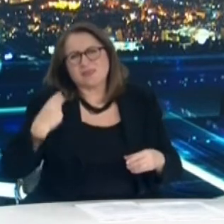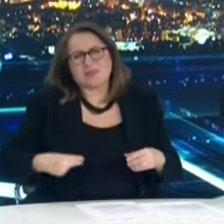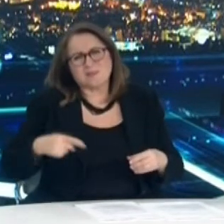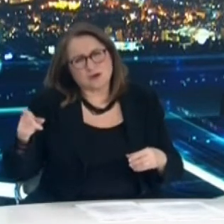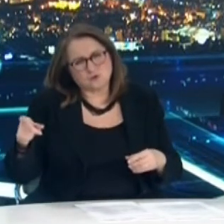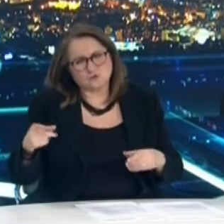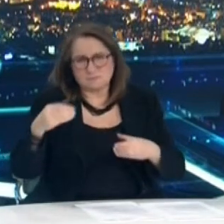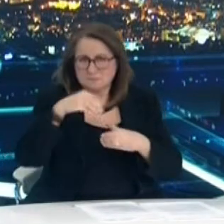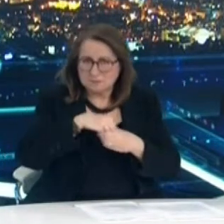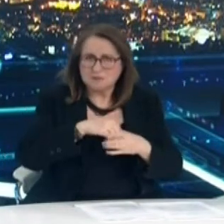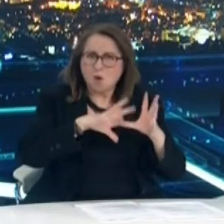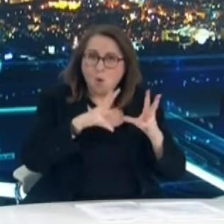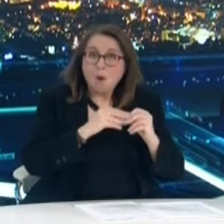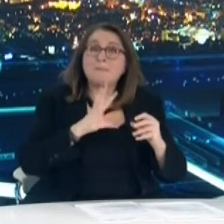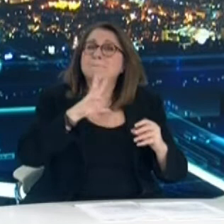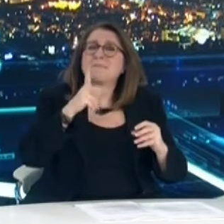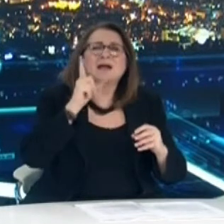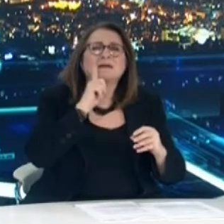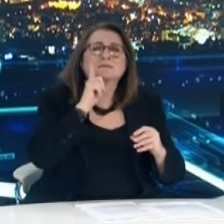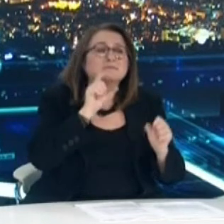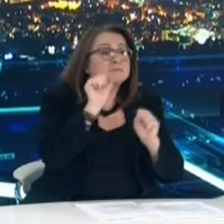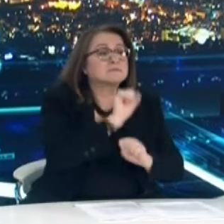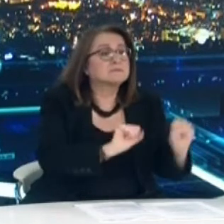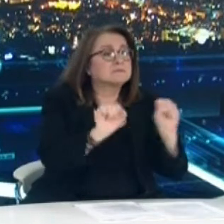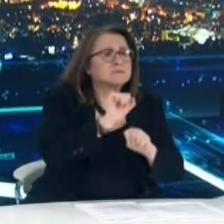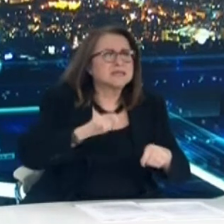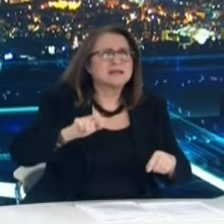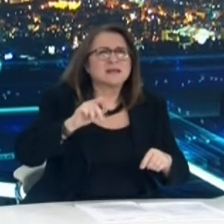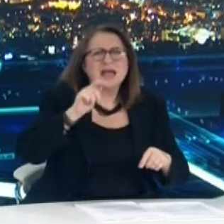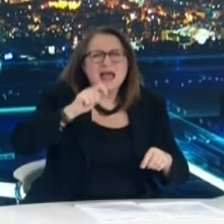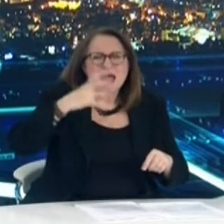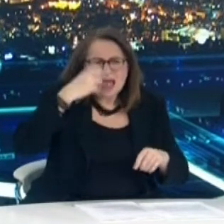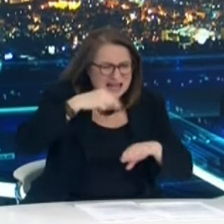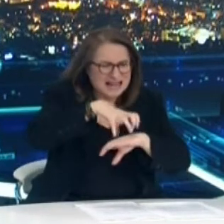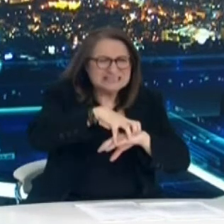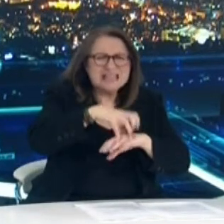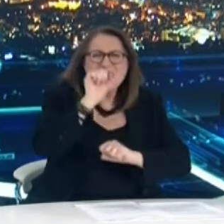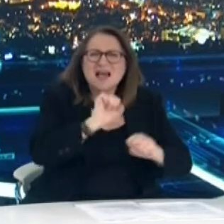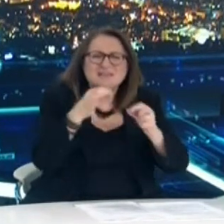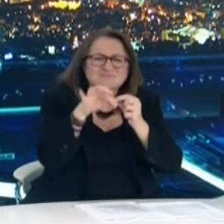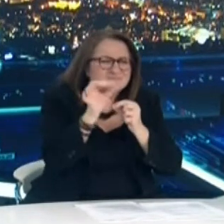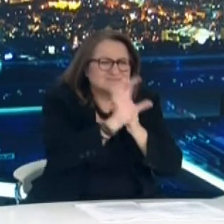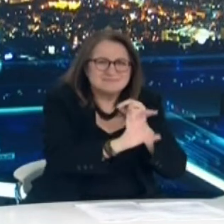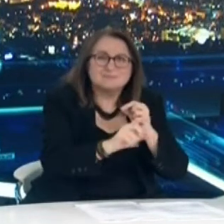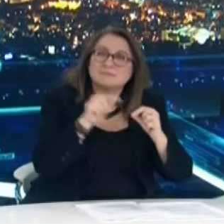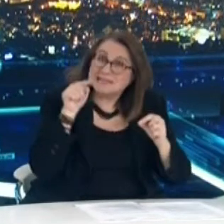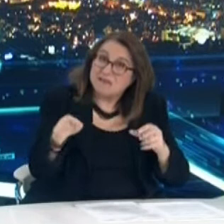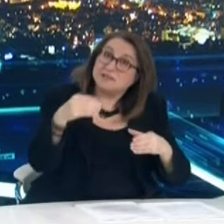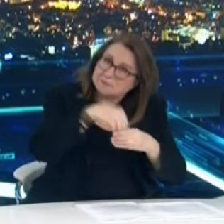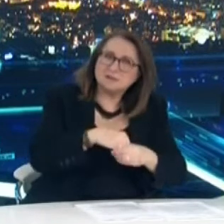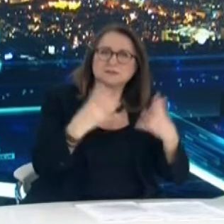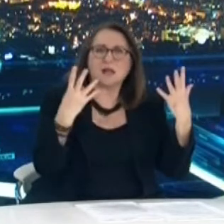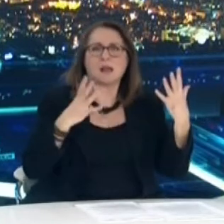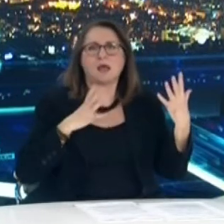βοηθητικού προσωπικού. Έως 9 άτομα. Αγαπητοί μου συμπολίτες, πέρυσι τον Μάρτιο βρεθήκαμε αντιμέτωποι με μια